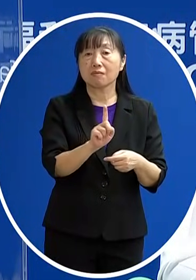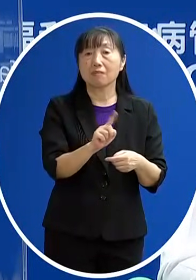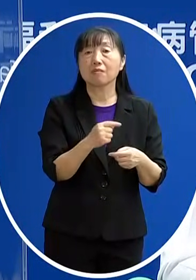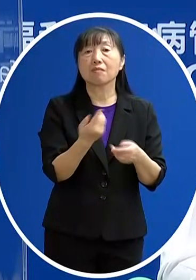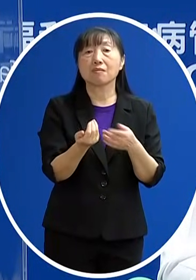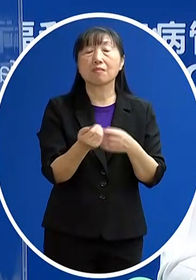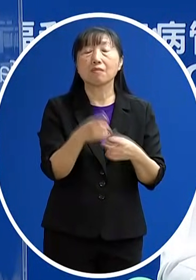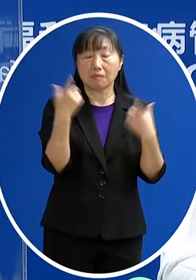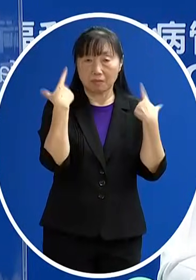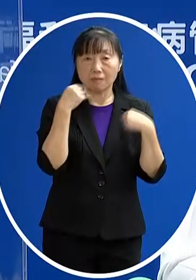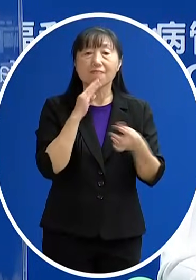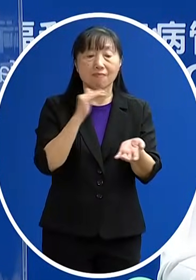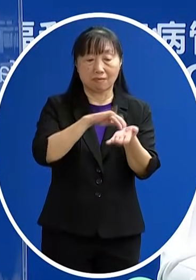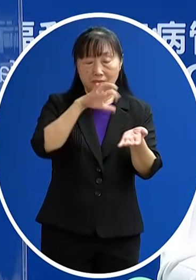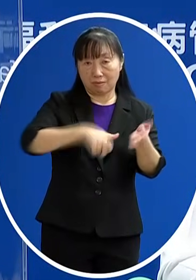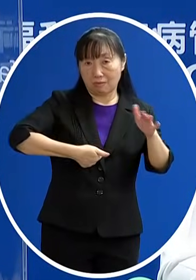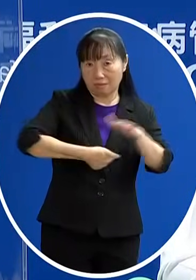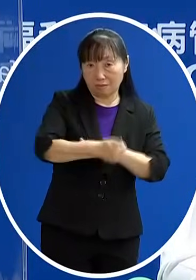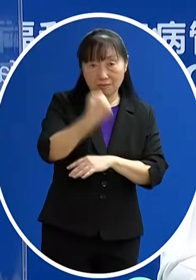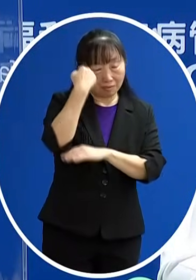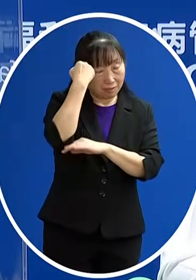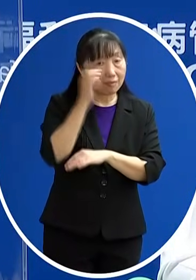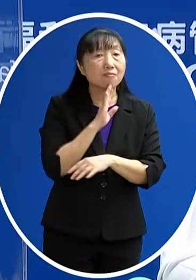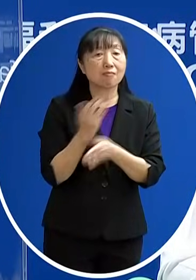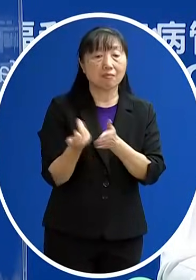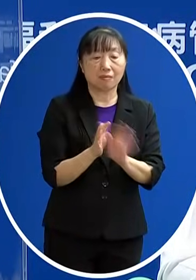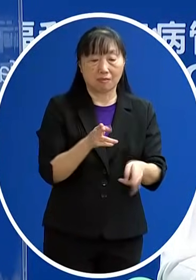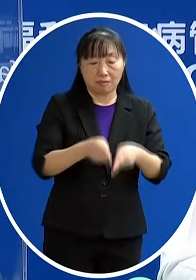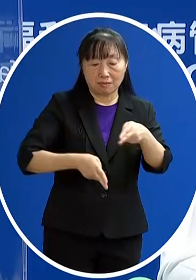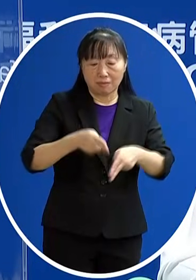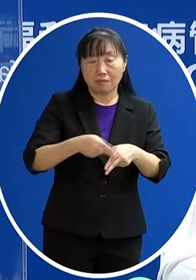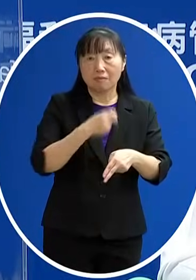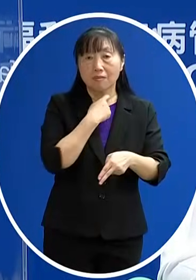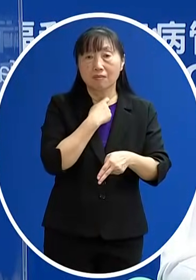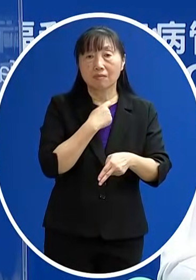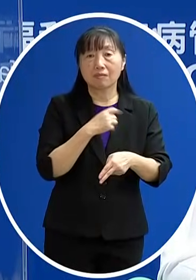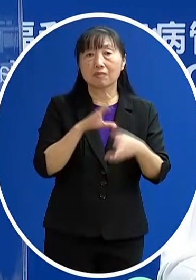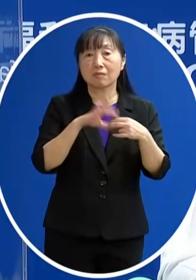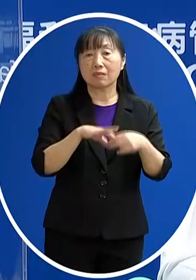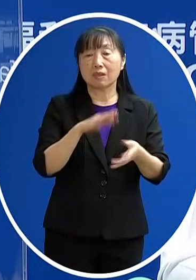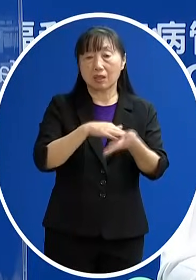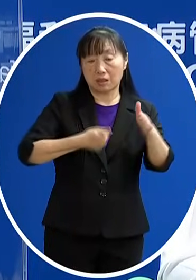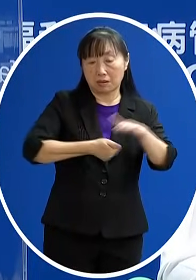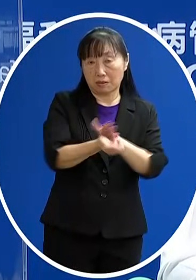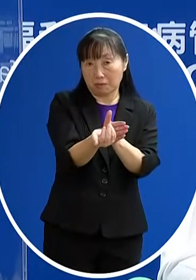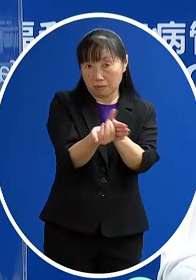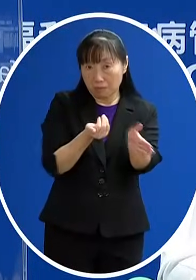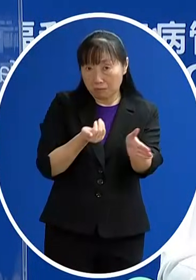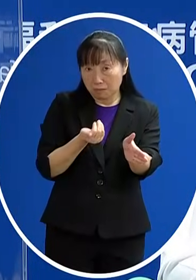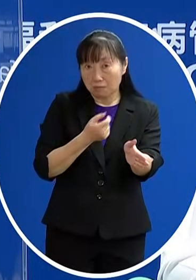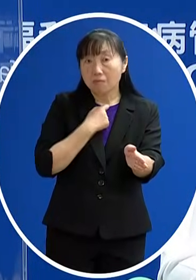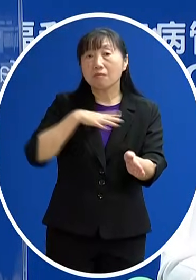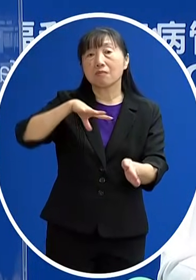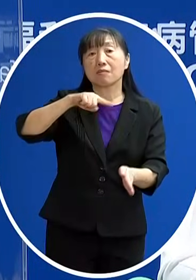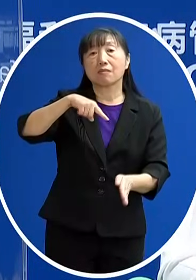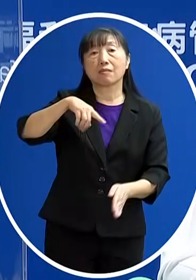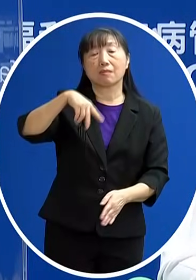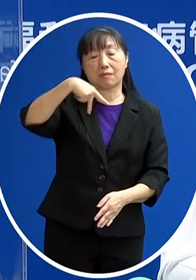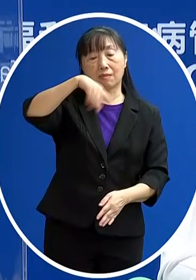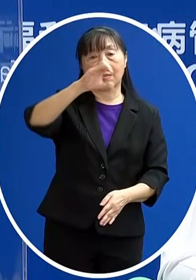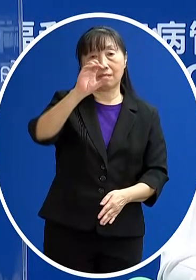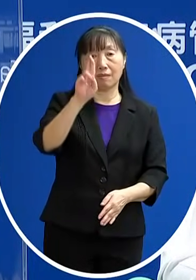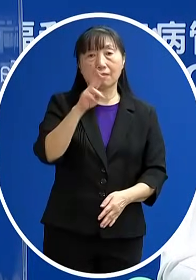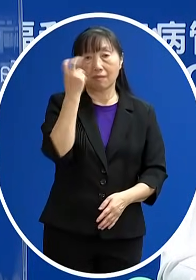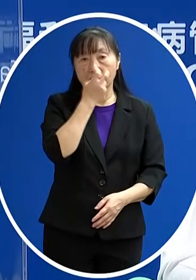要入院去开刀，所以在入院的事前，我们现在全部要住院的时候都要做 PCR 的